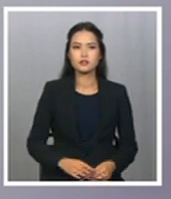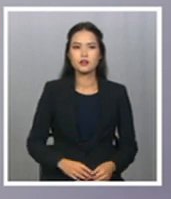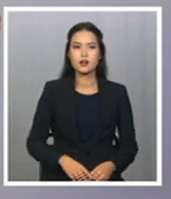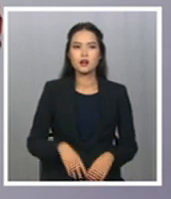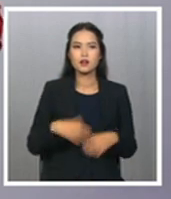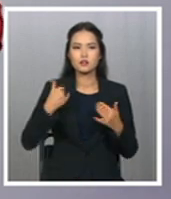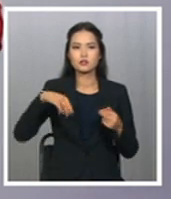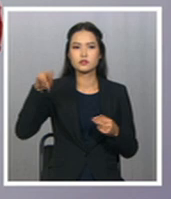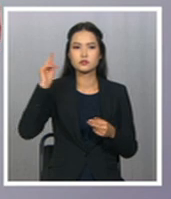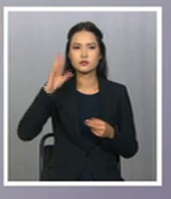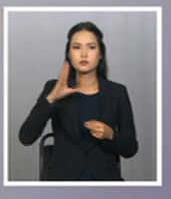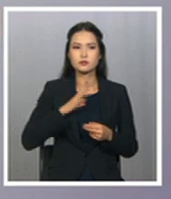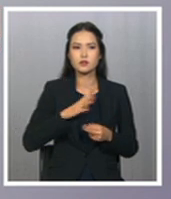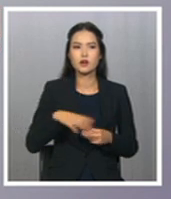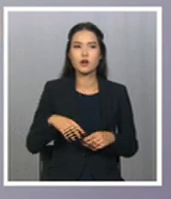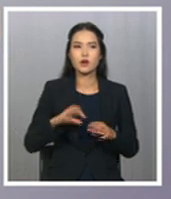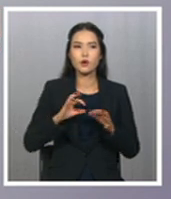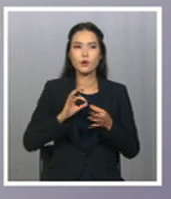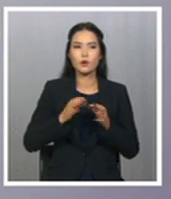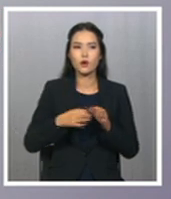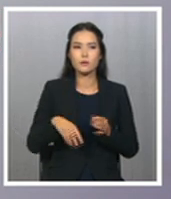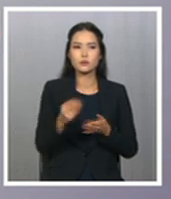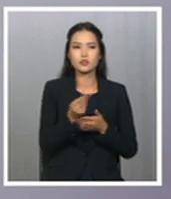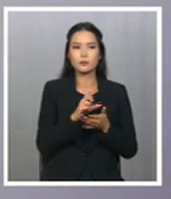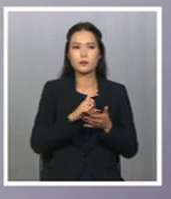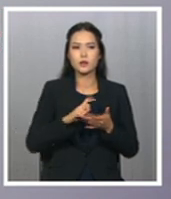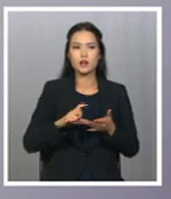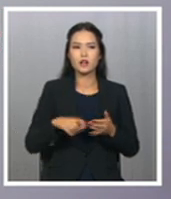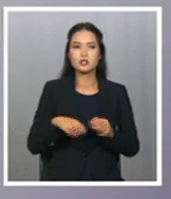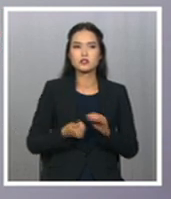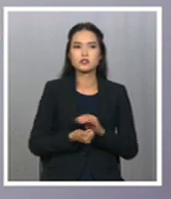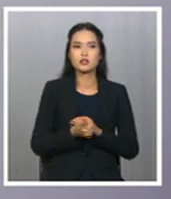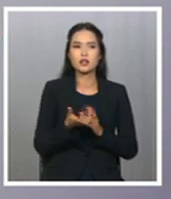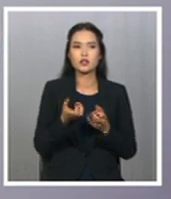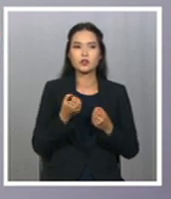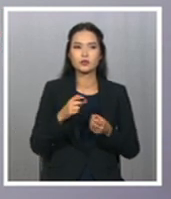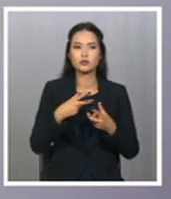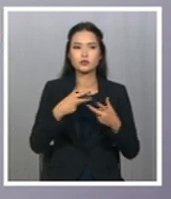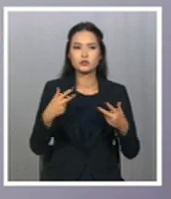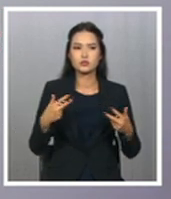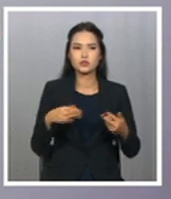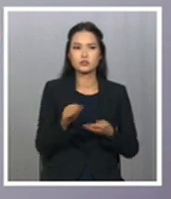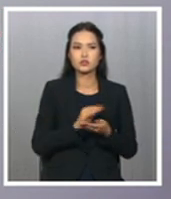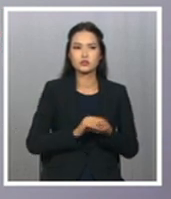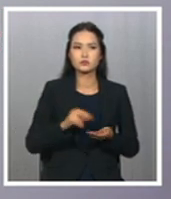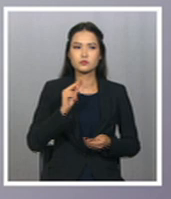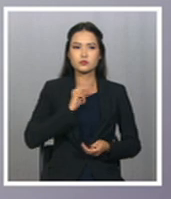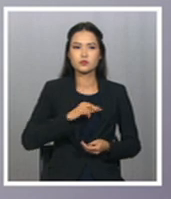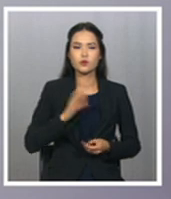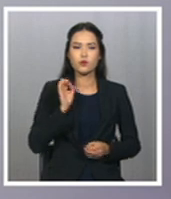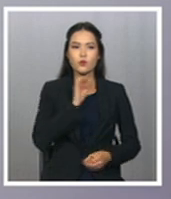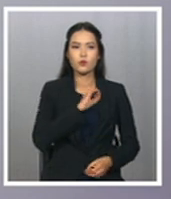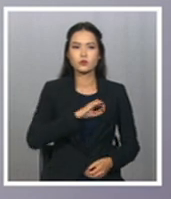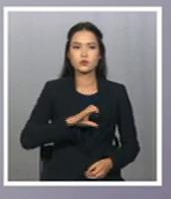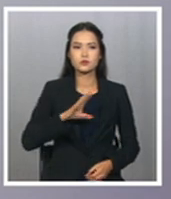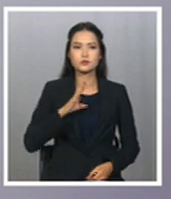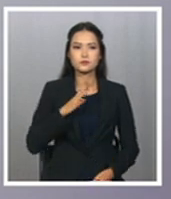Бүгінгі сабақта көркем шығармалардан алған үзінділерді шығармашылық жұмыстарда қолдандыңыз.